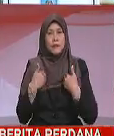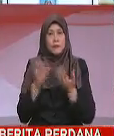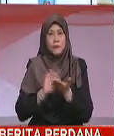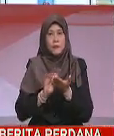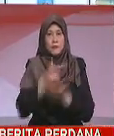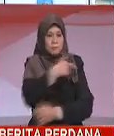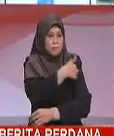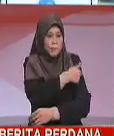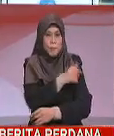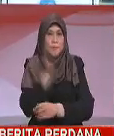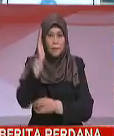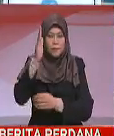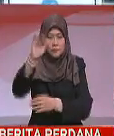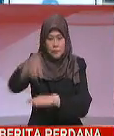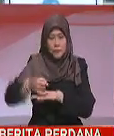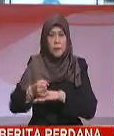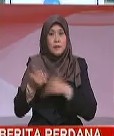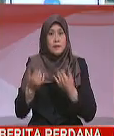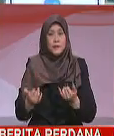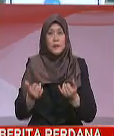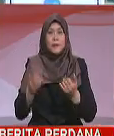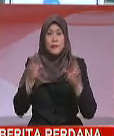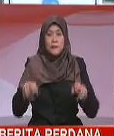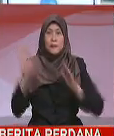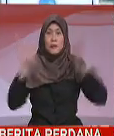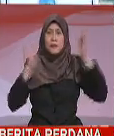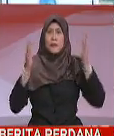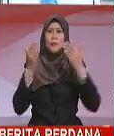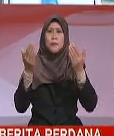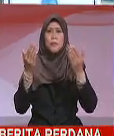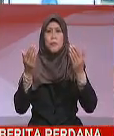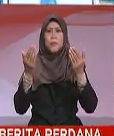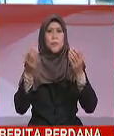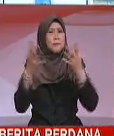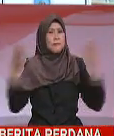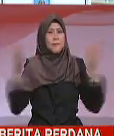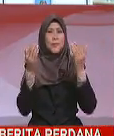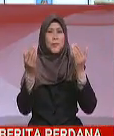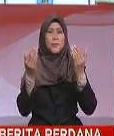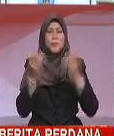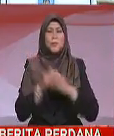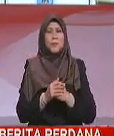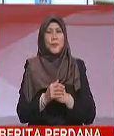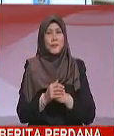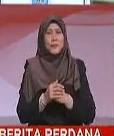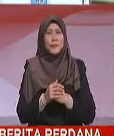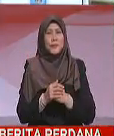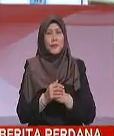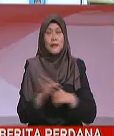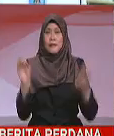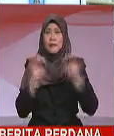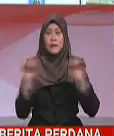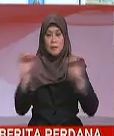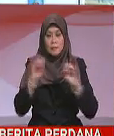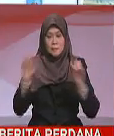yang akan dimasukkan, kami sebagai rakyat Malaysia amat bersyukur sangat-sangat. Amat bersyukur. Memang tidak ada